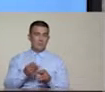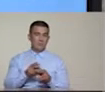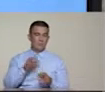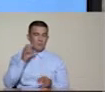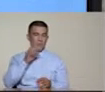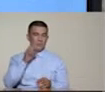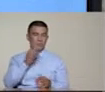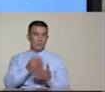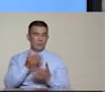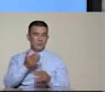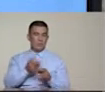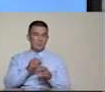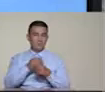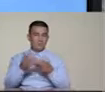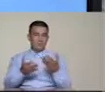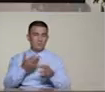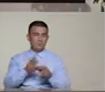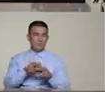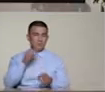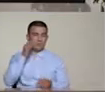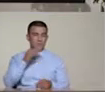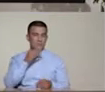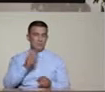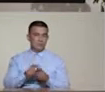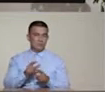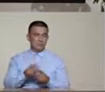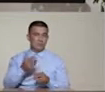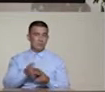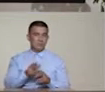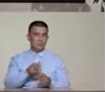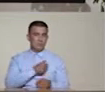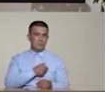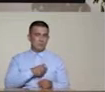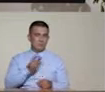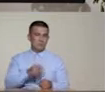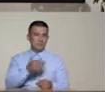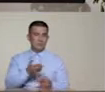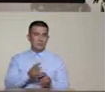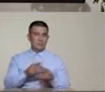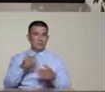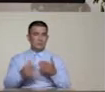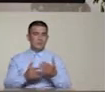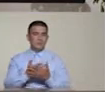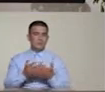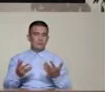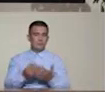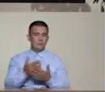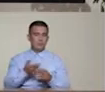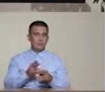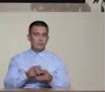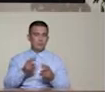arxeologiyasining otasi desak adashmagan bo'lamiz. Albatta, ularning olib borilgan tadqiqot ishlari